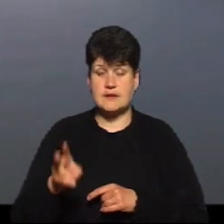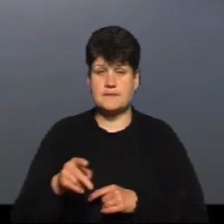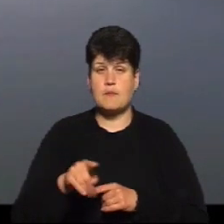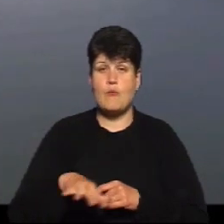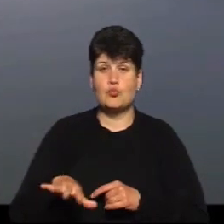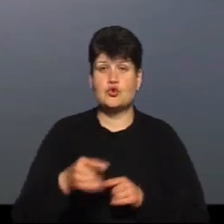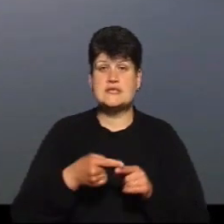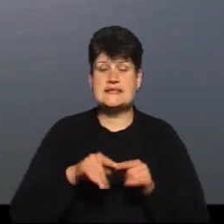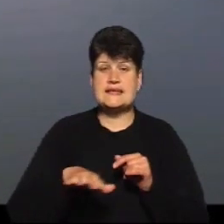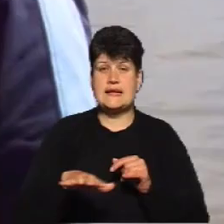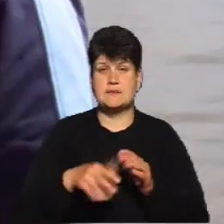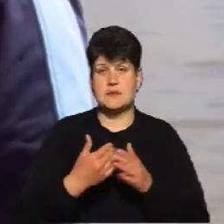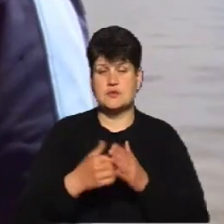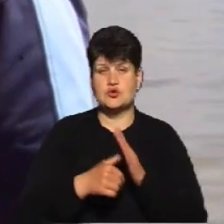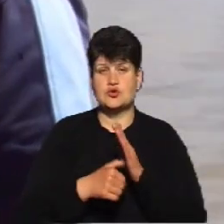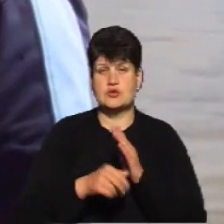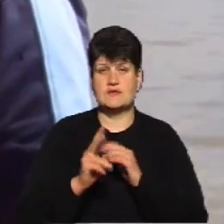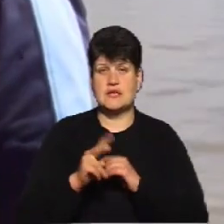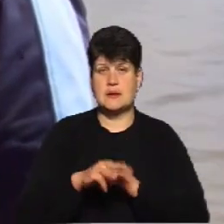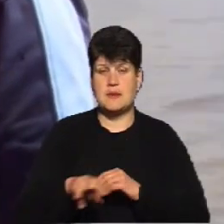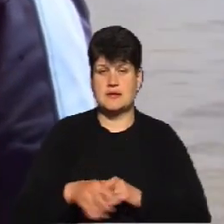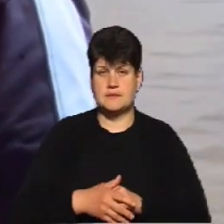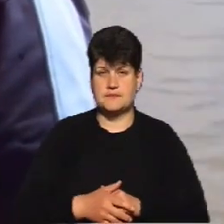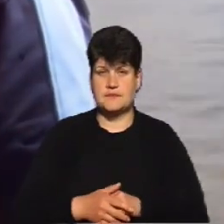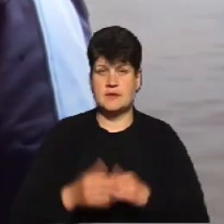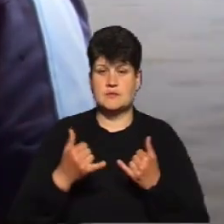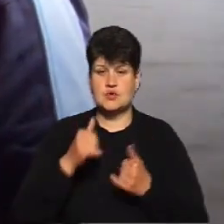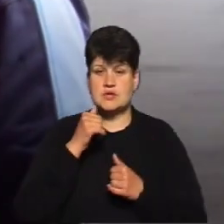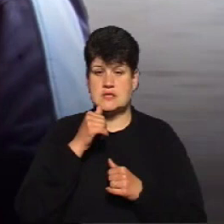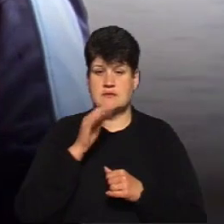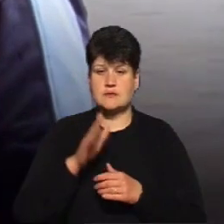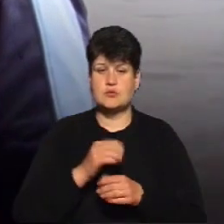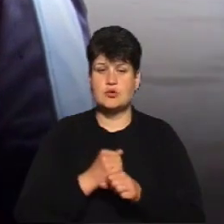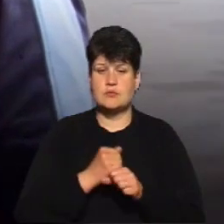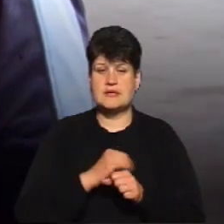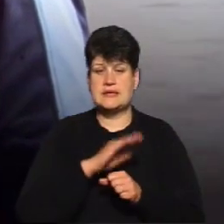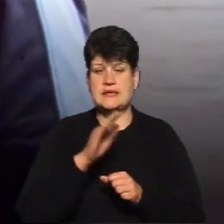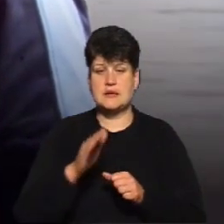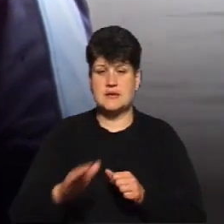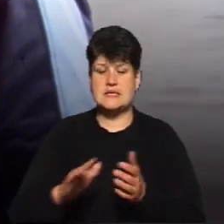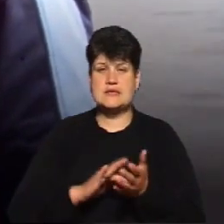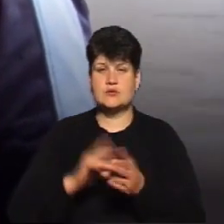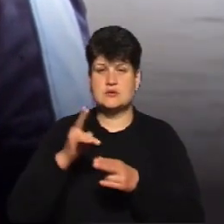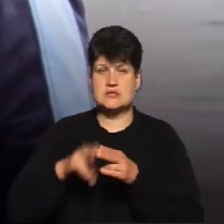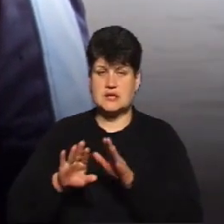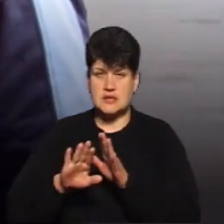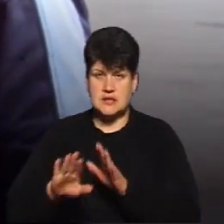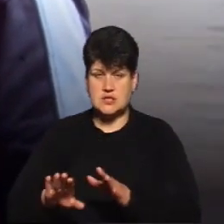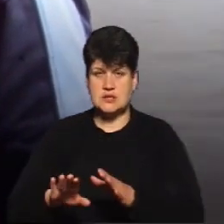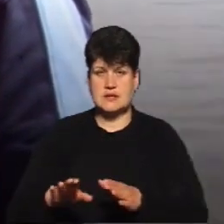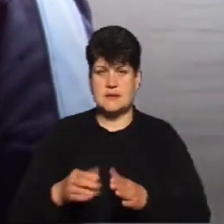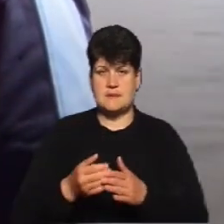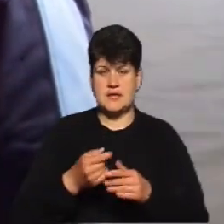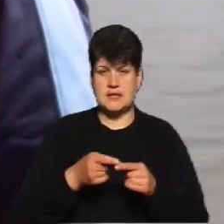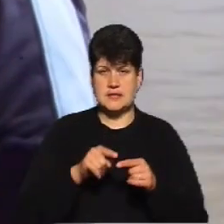ділянки майже 600 квадратних метрів. Ми сьогодні-завтра зараз будемо робити дальній пляж. Циганку ми вже завершили, і тільки перед самим купальним сезоном, де на початку червня